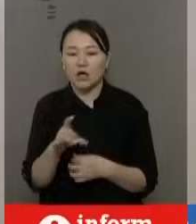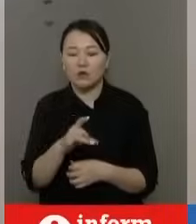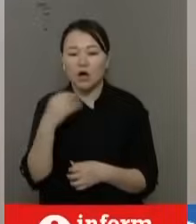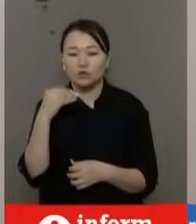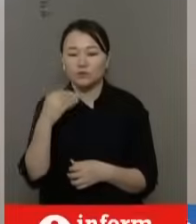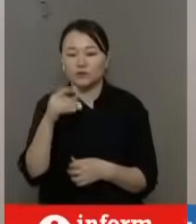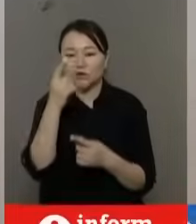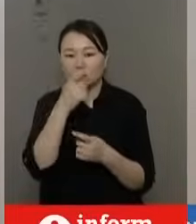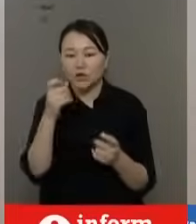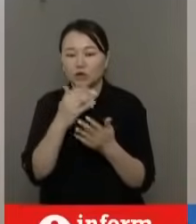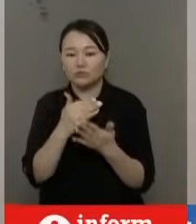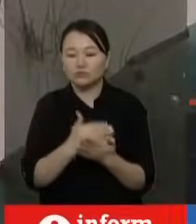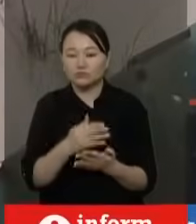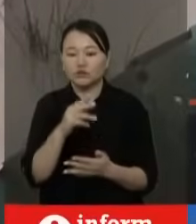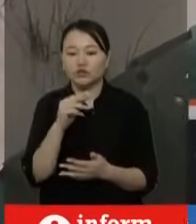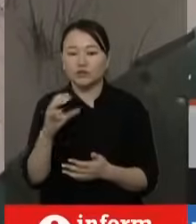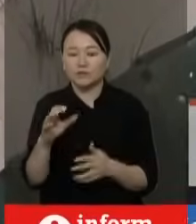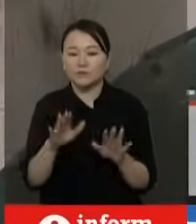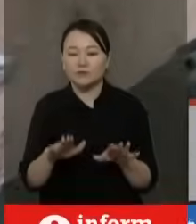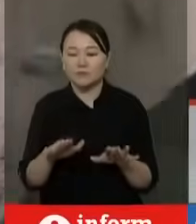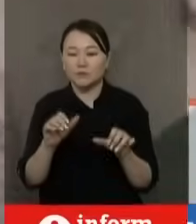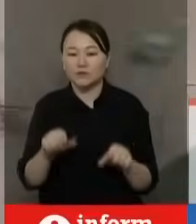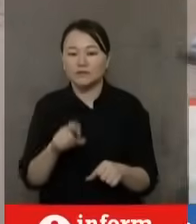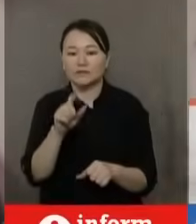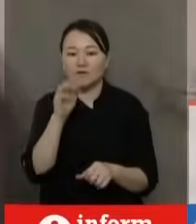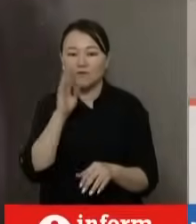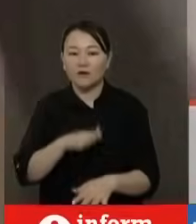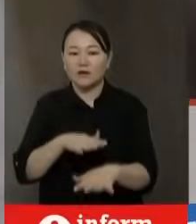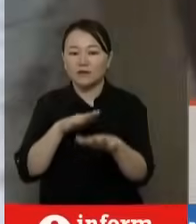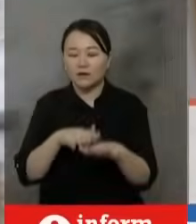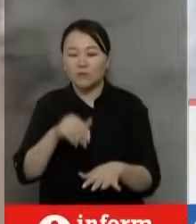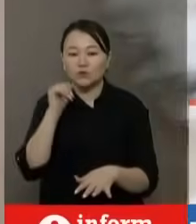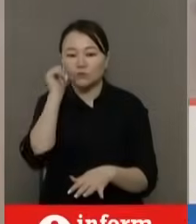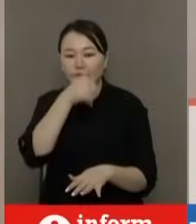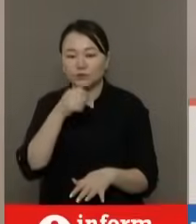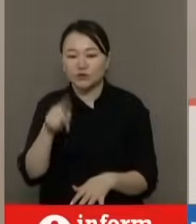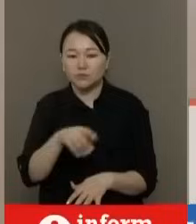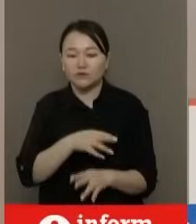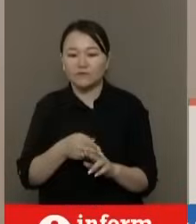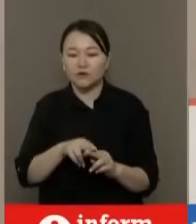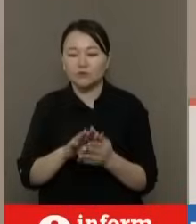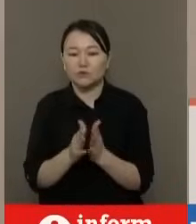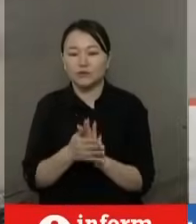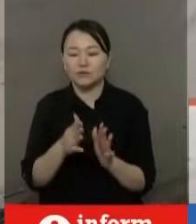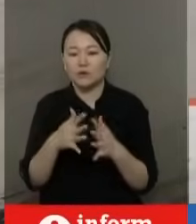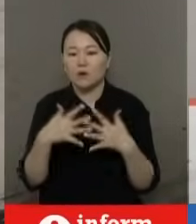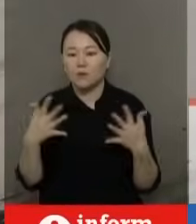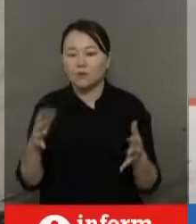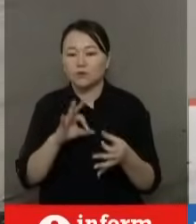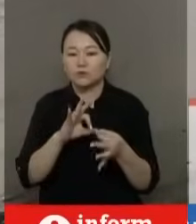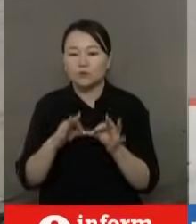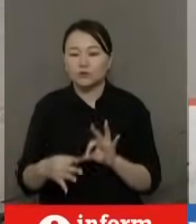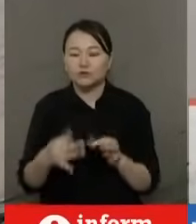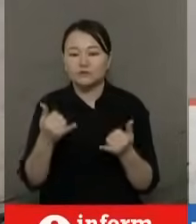объявили режим ЧС местного масштаба из-за паводков. Кабдинский район топило и в прошлом году, однако в этом ситуация намного сложнее. На